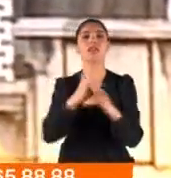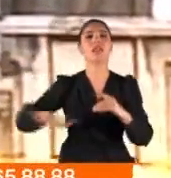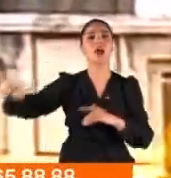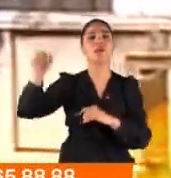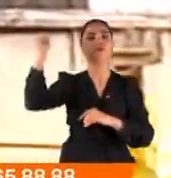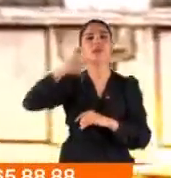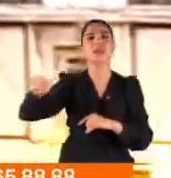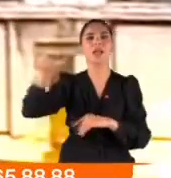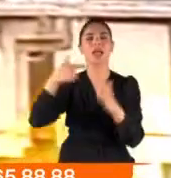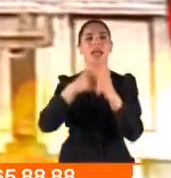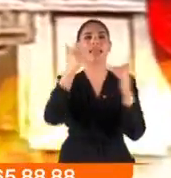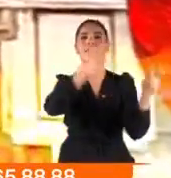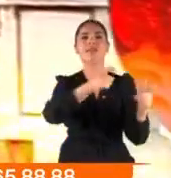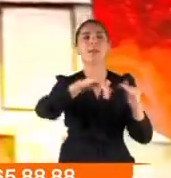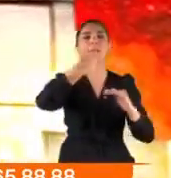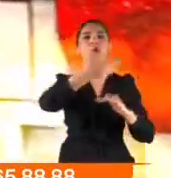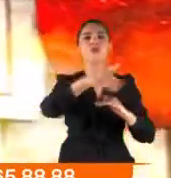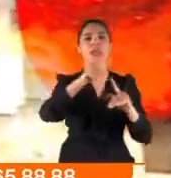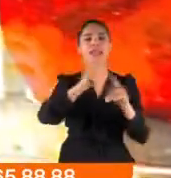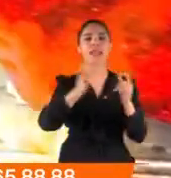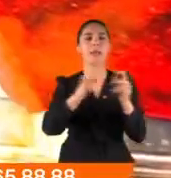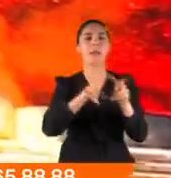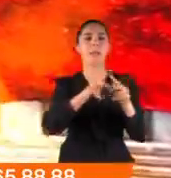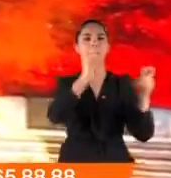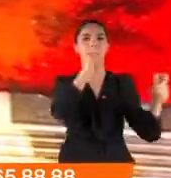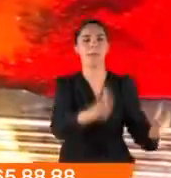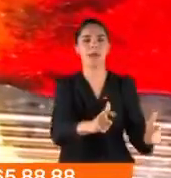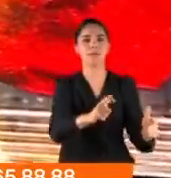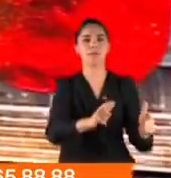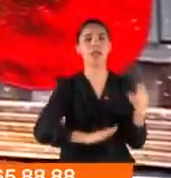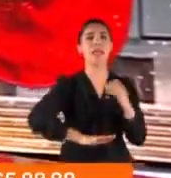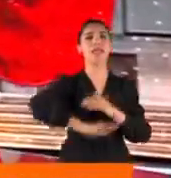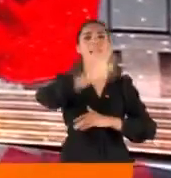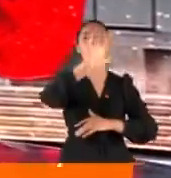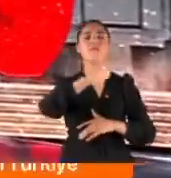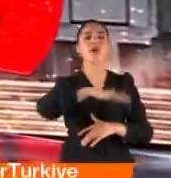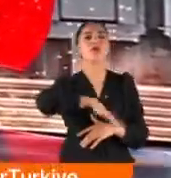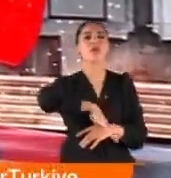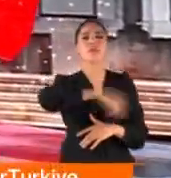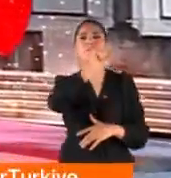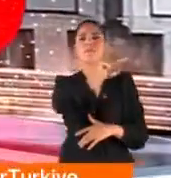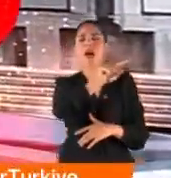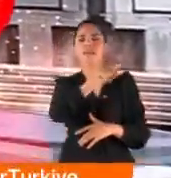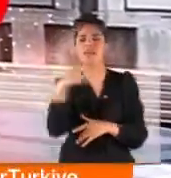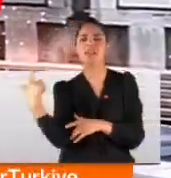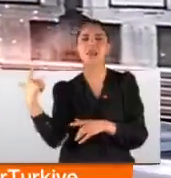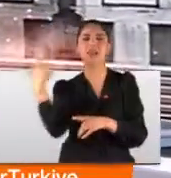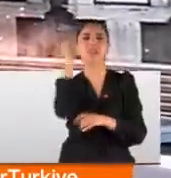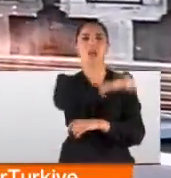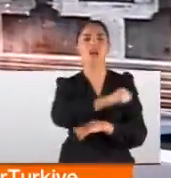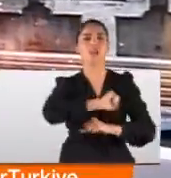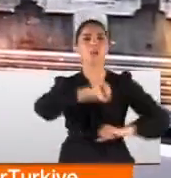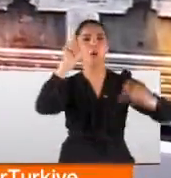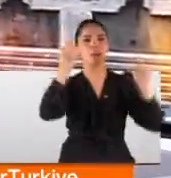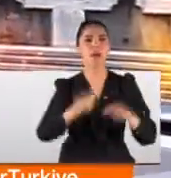Darbeci hainlerin hedef aldığı noktalardan biri de Türkiye Büyük Millet Meclisi'ydi. Demokrasinin kalbine göz diktiler,